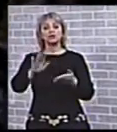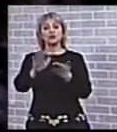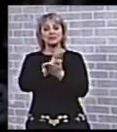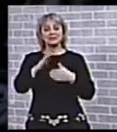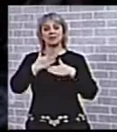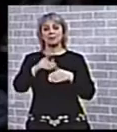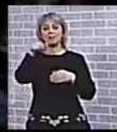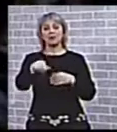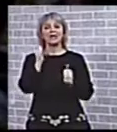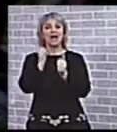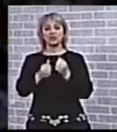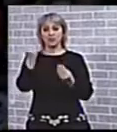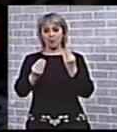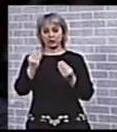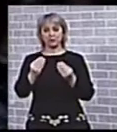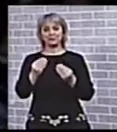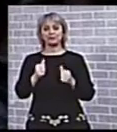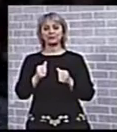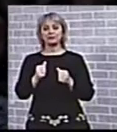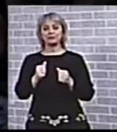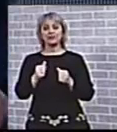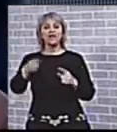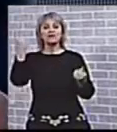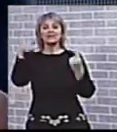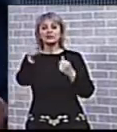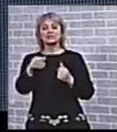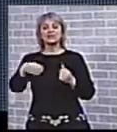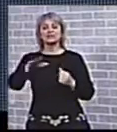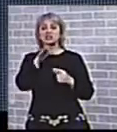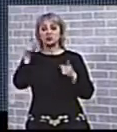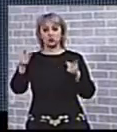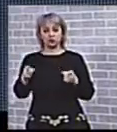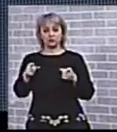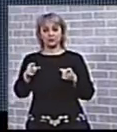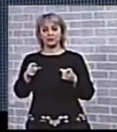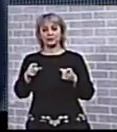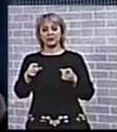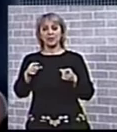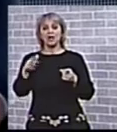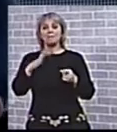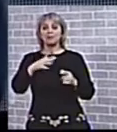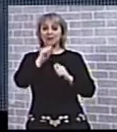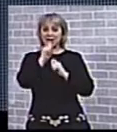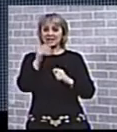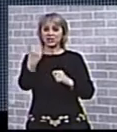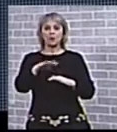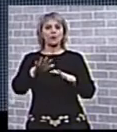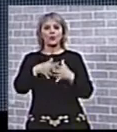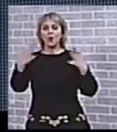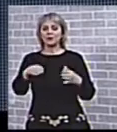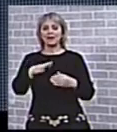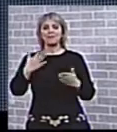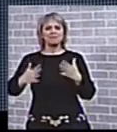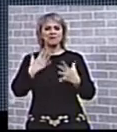безвозмездно помогают на каждом матче. Фантастический сезон. Вы нам подарили море